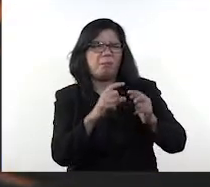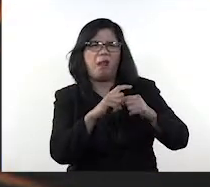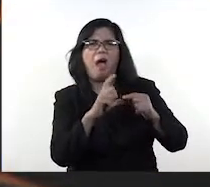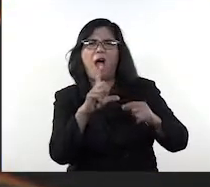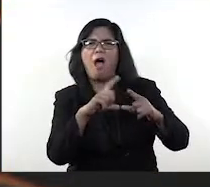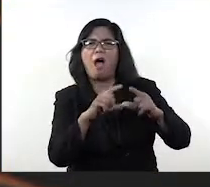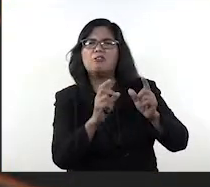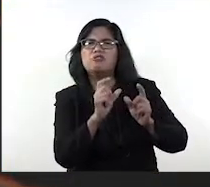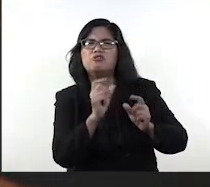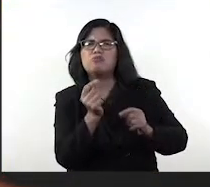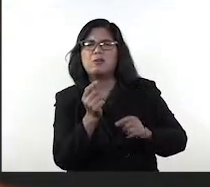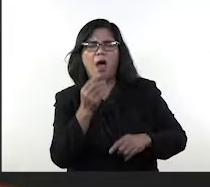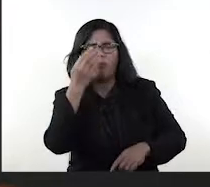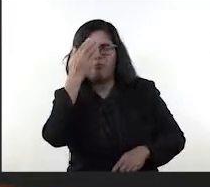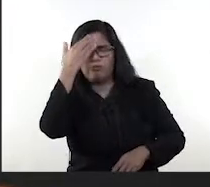ampunan